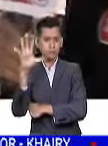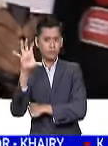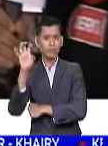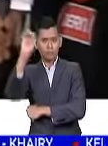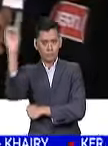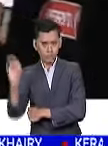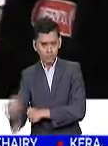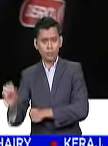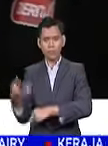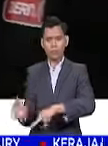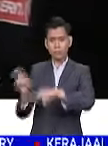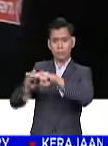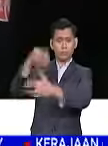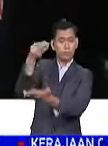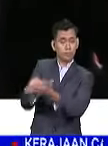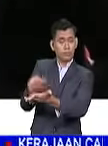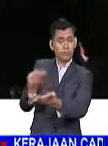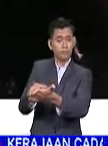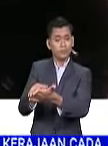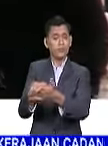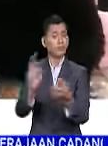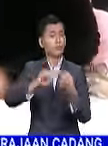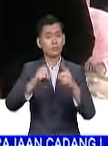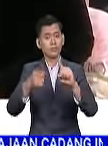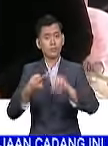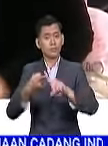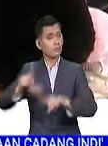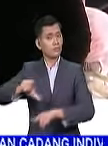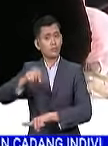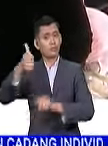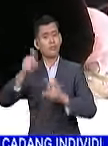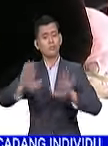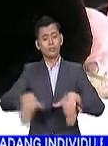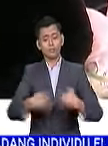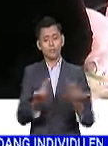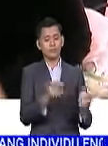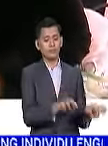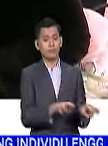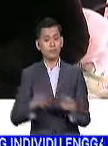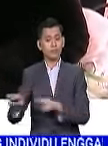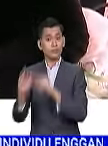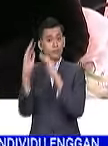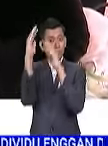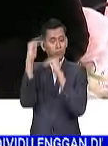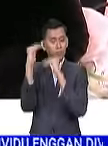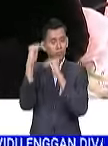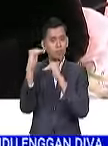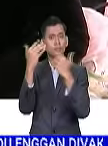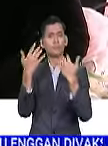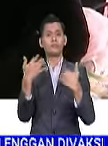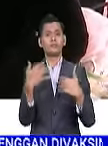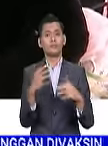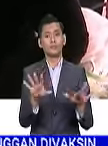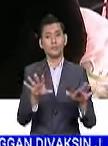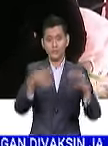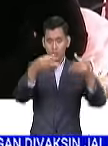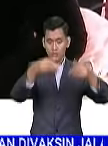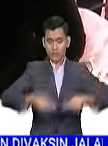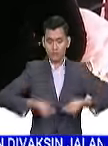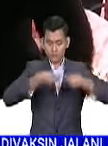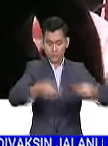Puan, dari segi rakan-rakan peniaga yang lain, apa perancangan, apa harapan ataupun yang telah diberikan oleh PLUS bagi